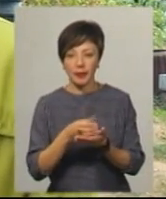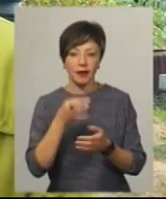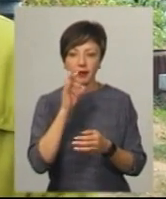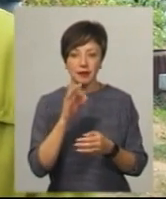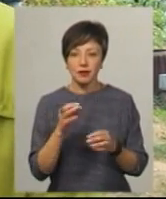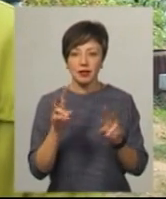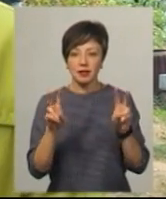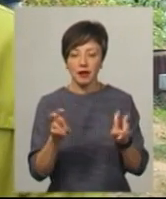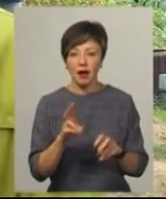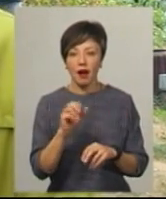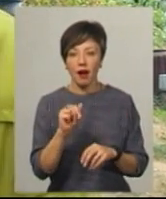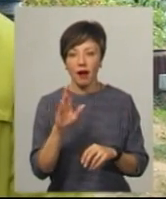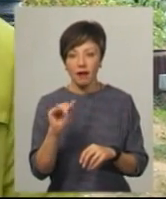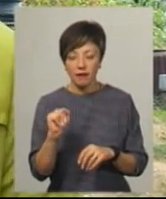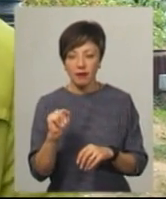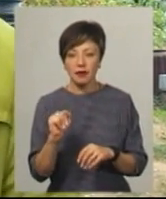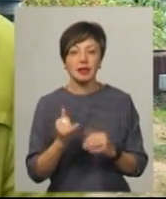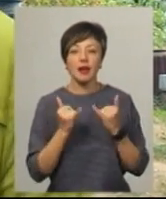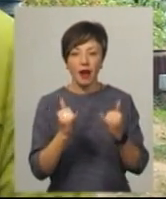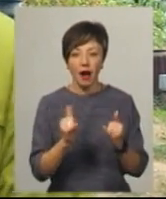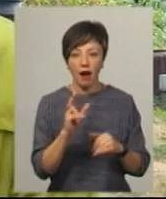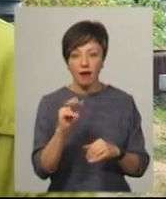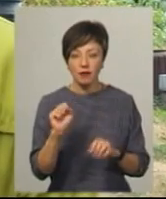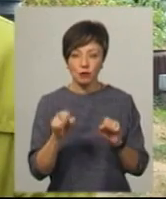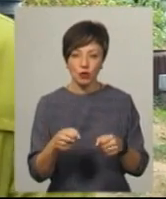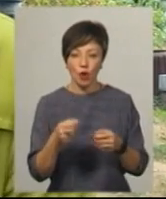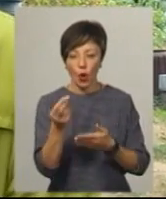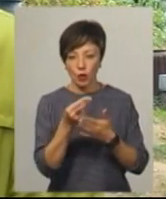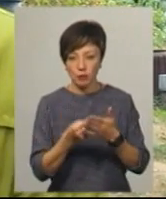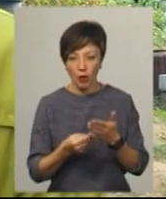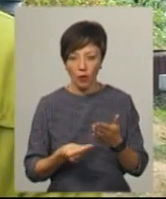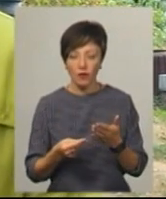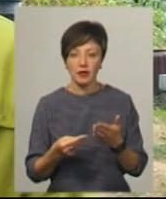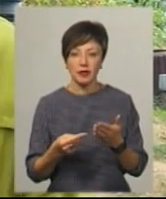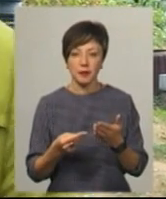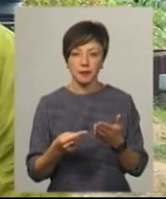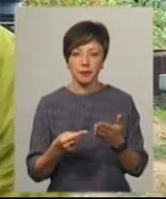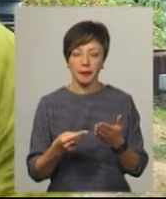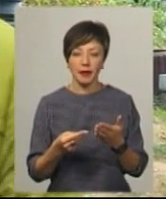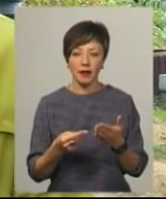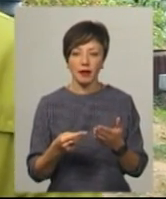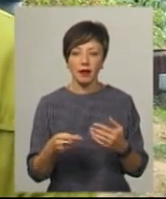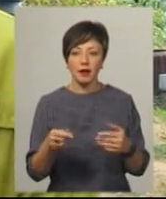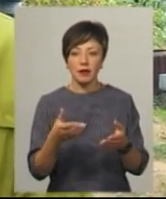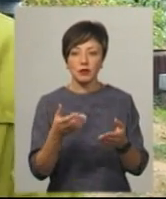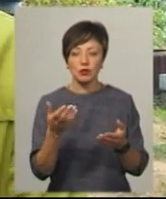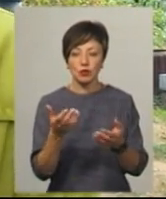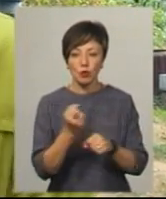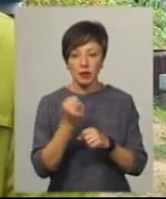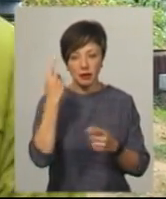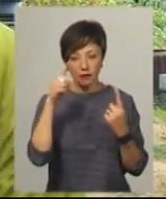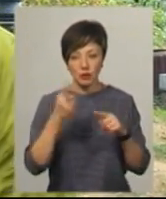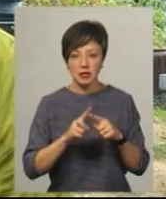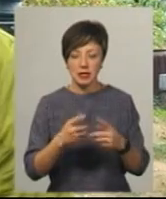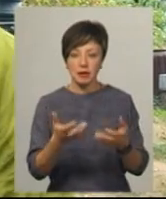хто як називає, для кави, які люди зможуть розмальовувати, ну, прийняти такі творчі, зробити це, і це